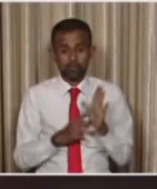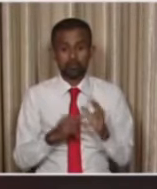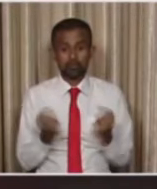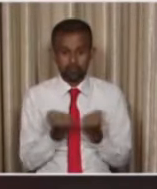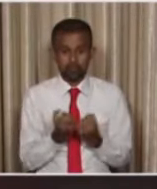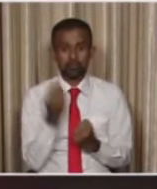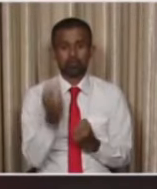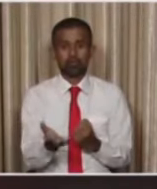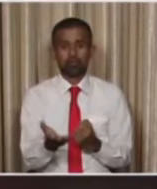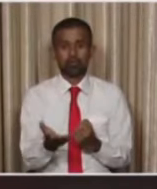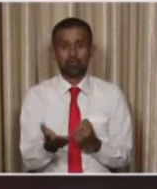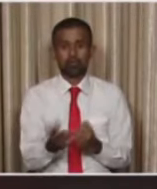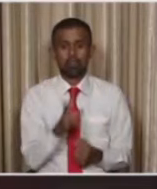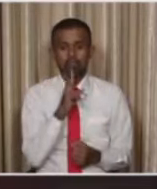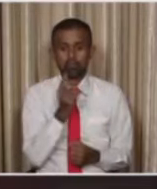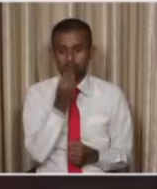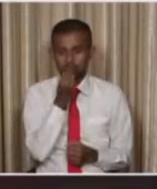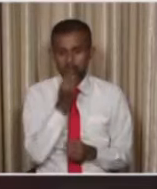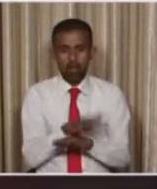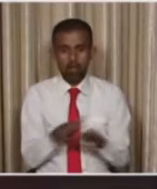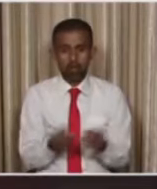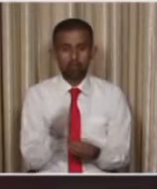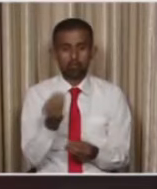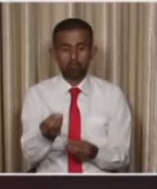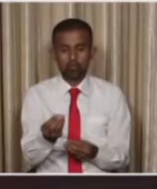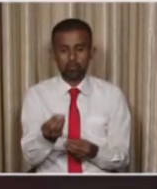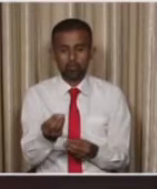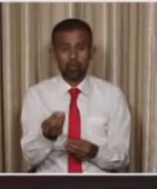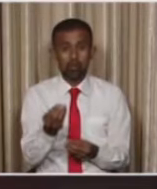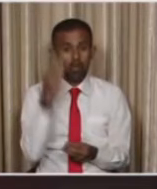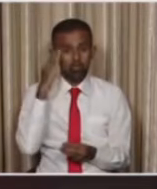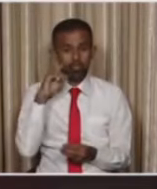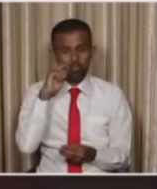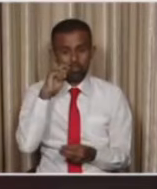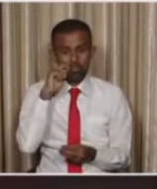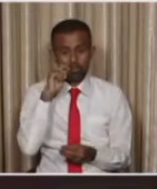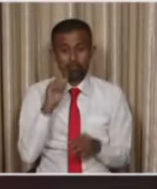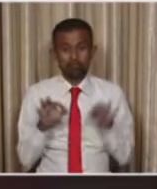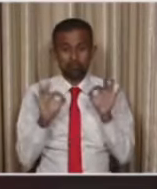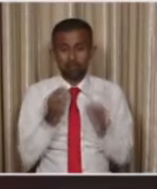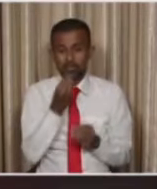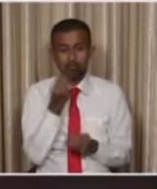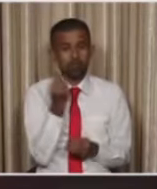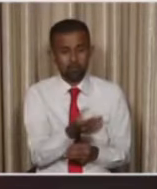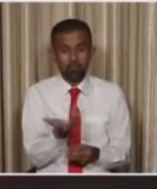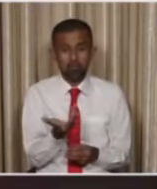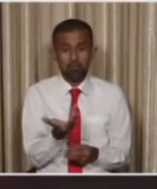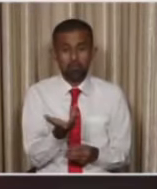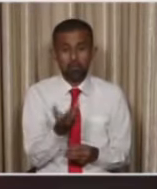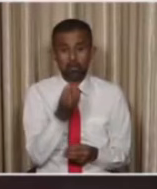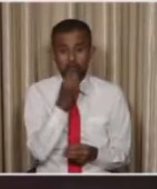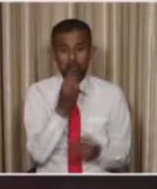කරන්න. දිවාහාරය පාසල් දරුවාට දුන්නේ දුප්පත් දෙමාපියන්ට දිවාහාරයක් තියා හරියට ආහාර වේලක් දෙන්න බැරි වෙනද, ආහාර වේල්